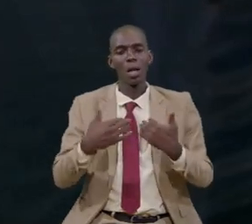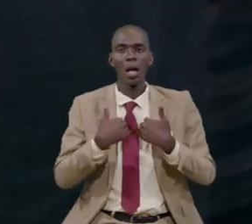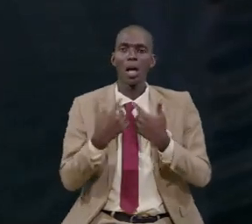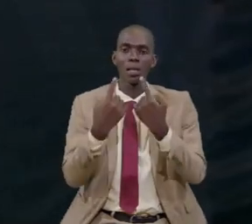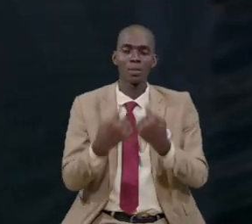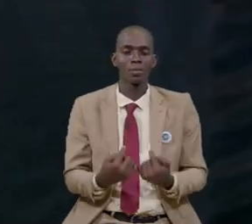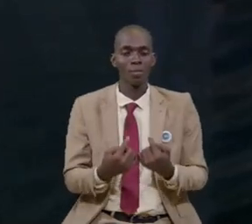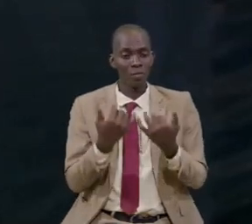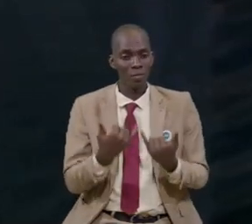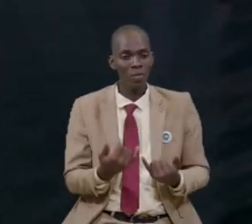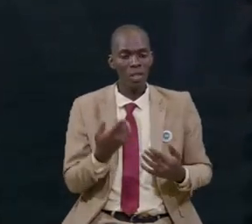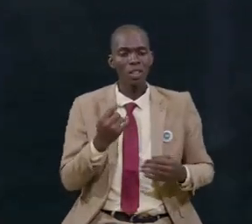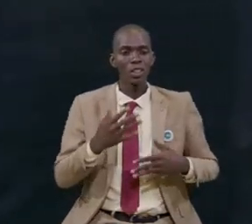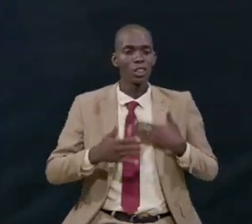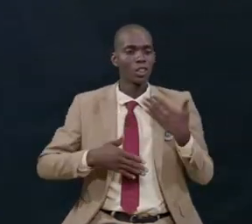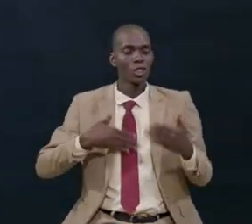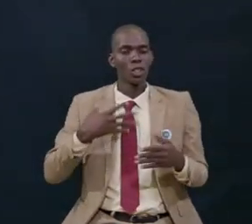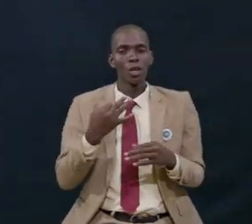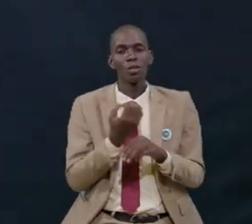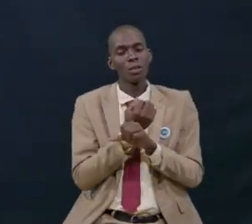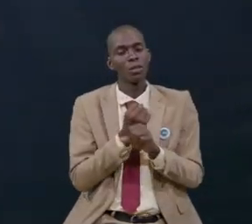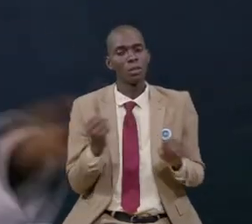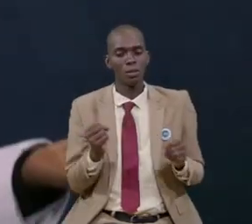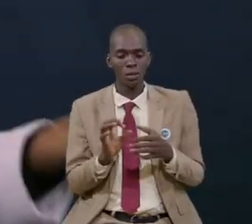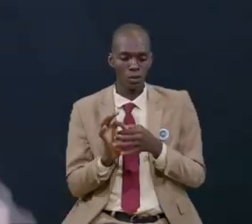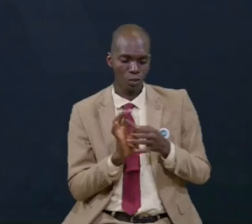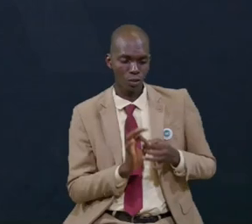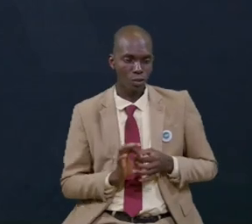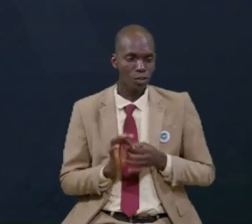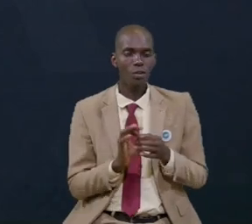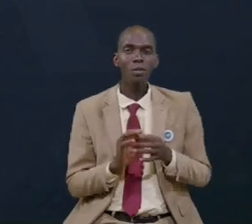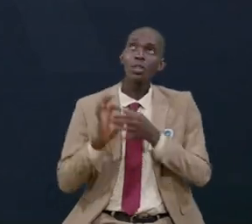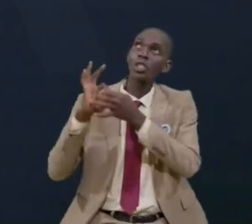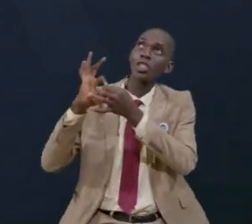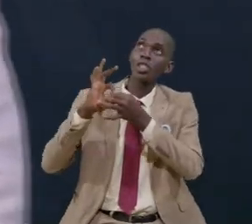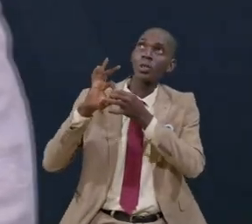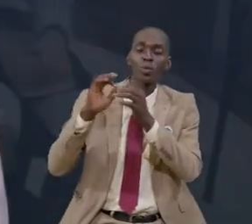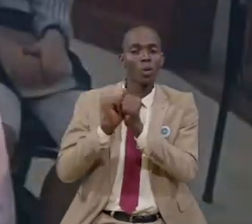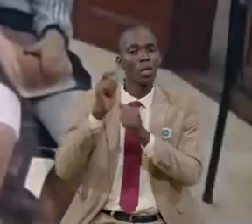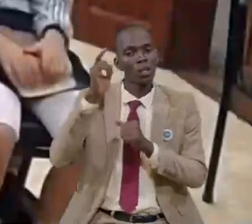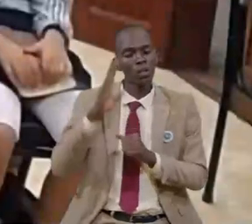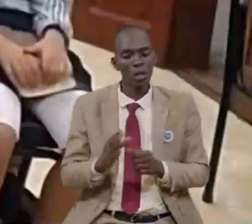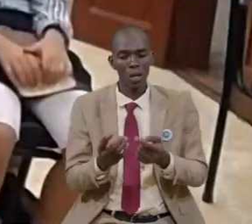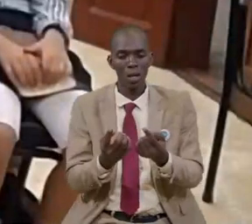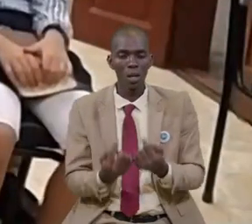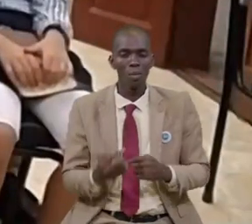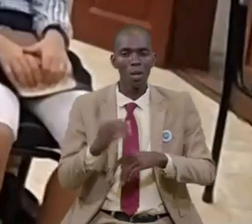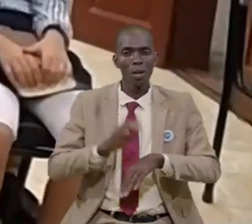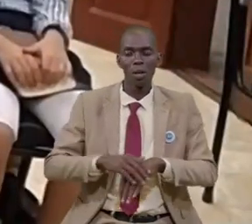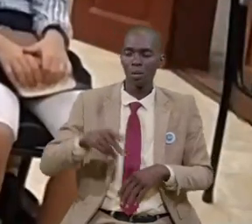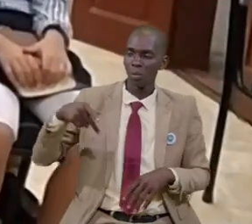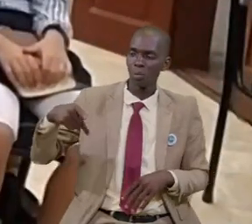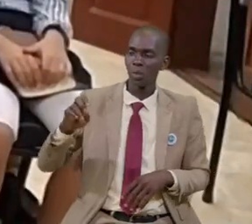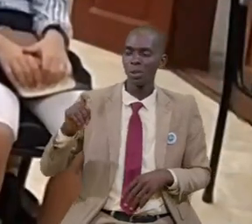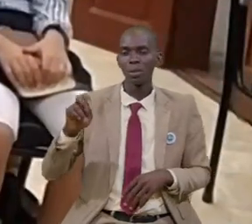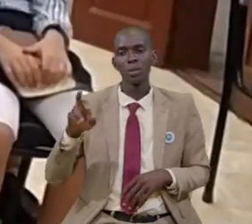du salut, la réconciliation avec Dieu est venue dans sa vie. Et lorsque